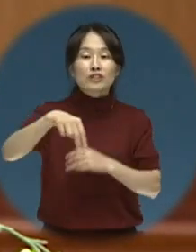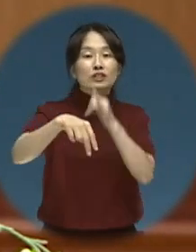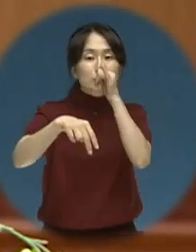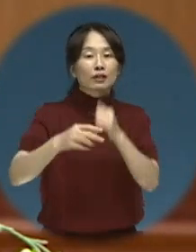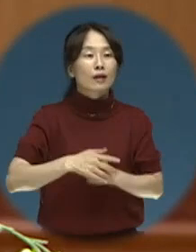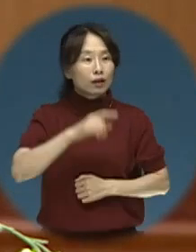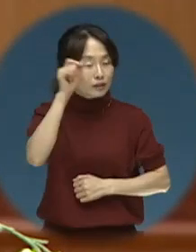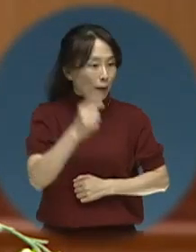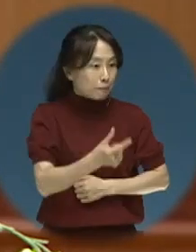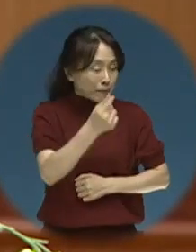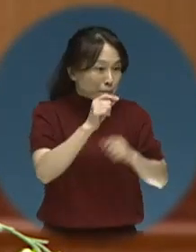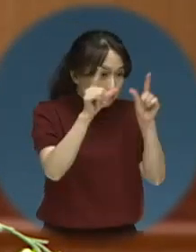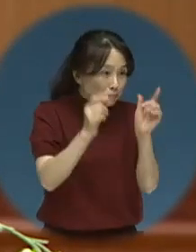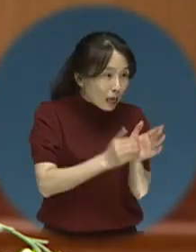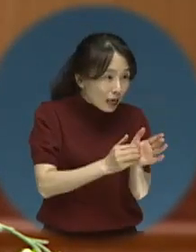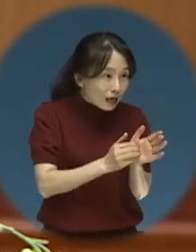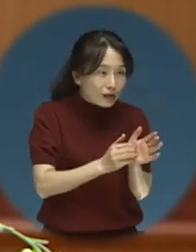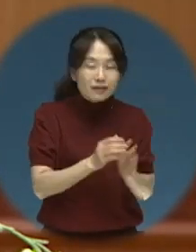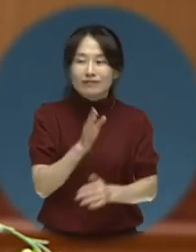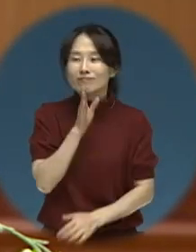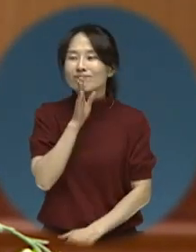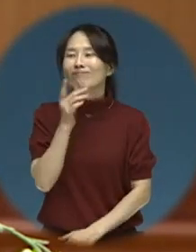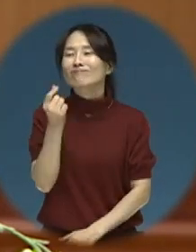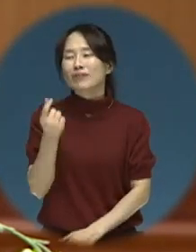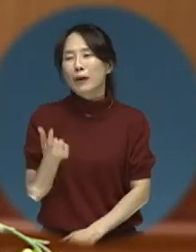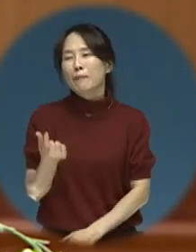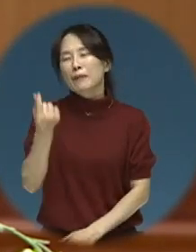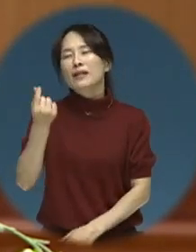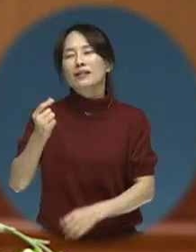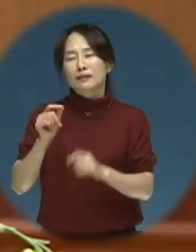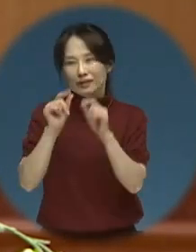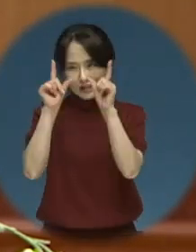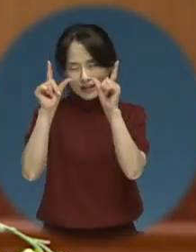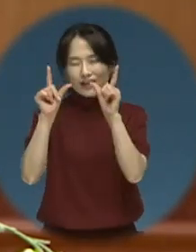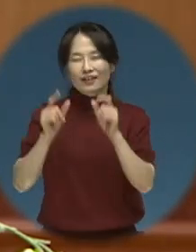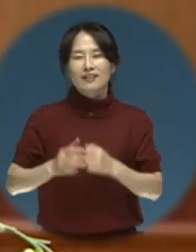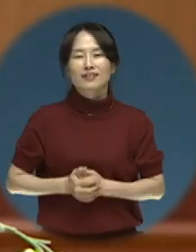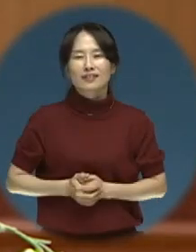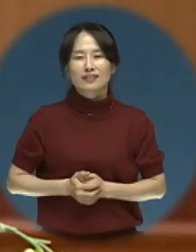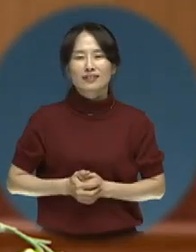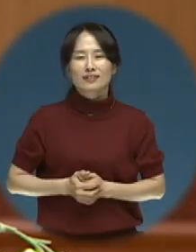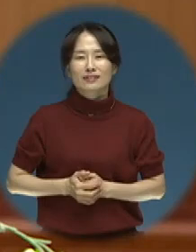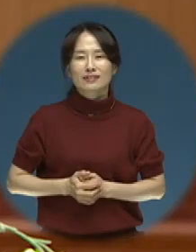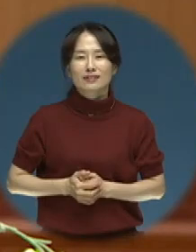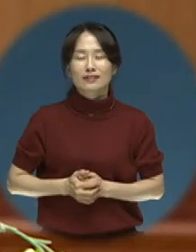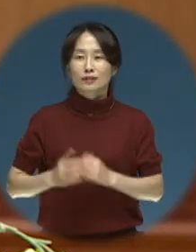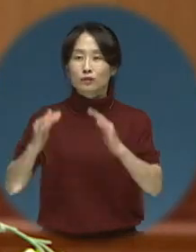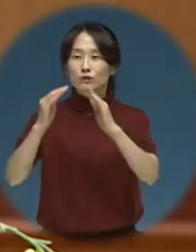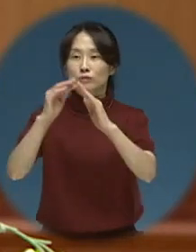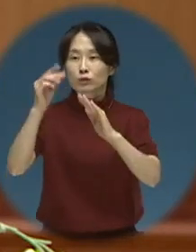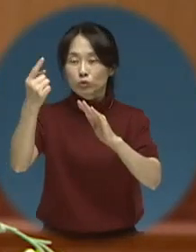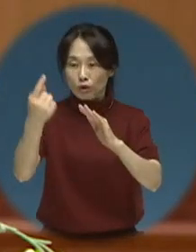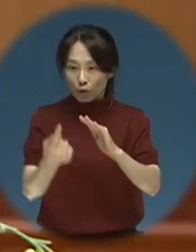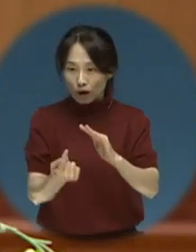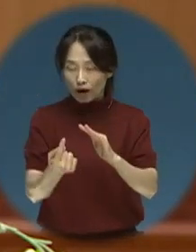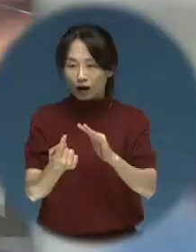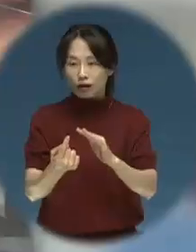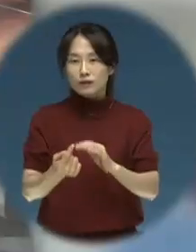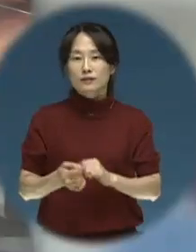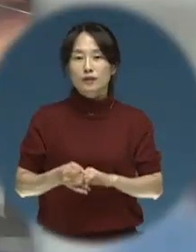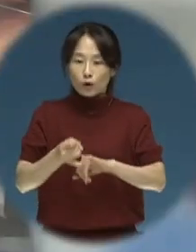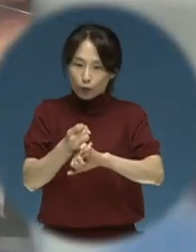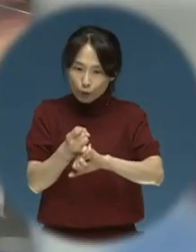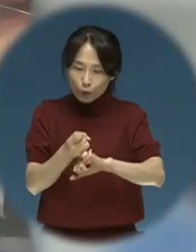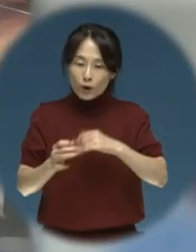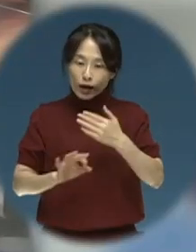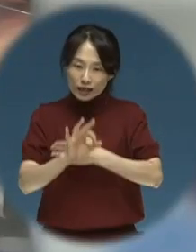새벽에 일찍 일어나시죠? 네, 좀 일찍 일어나는 편입니다. 그리고 이제 집에 와서 꼭 아침에 하는